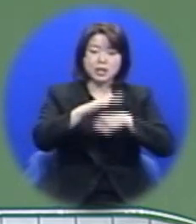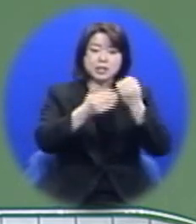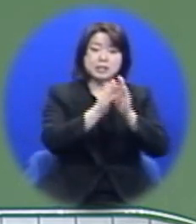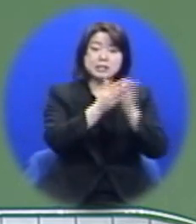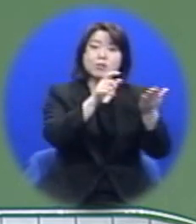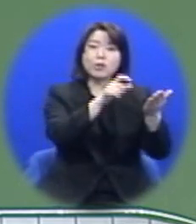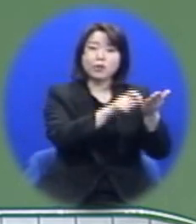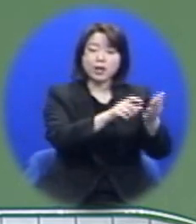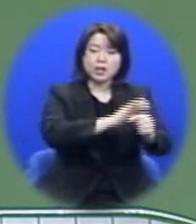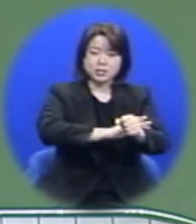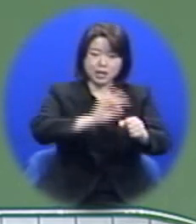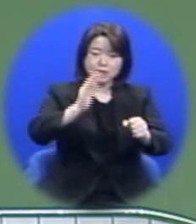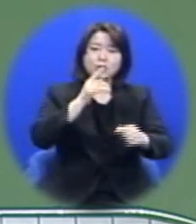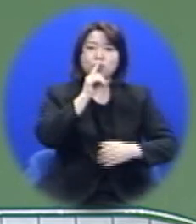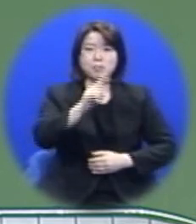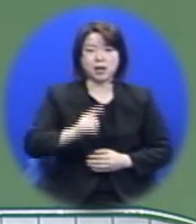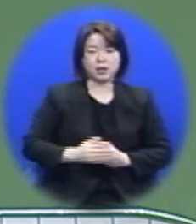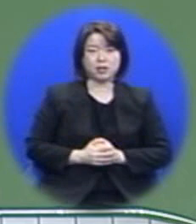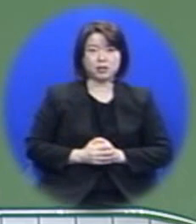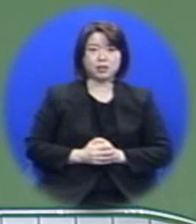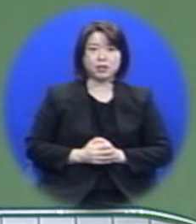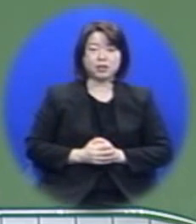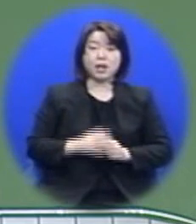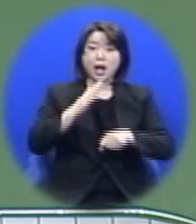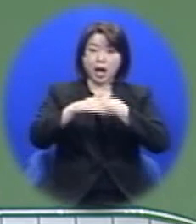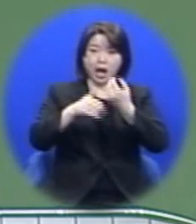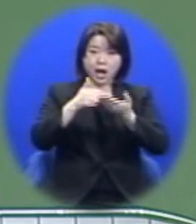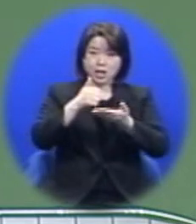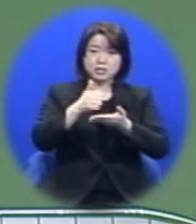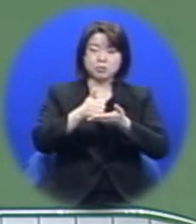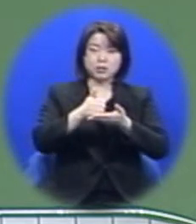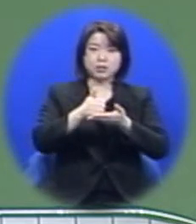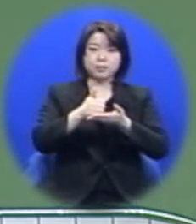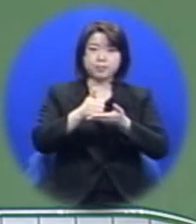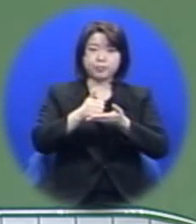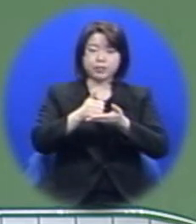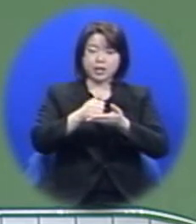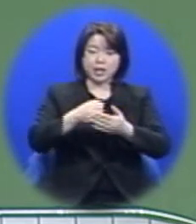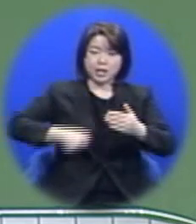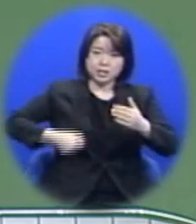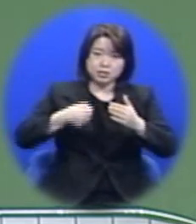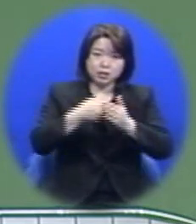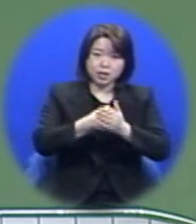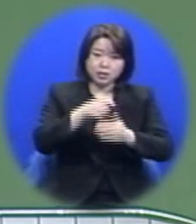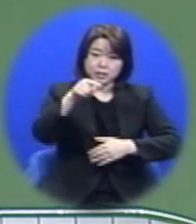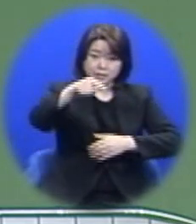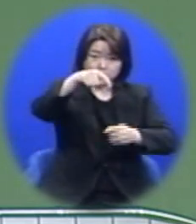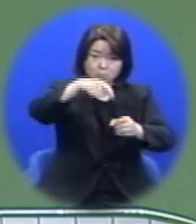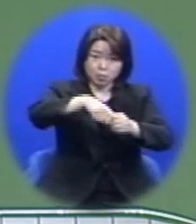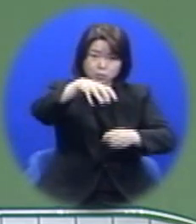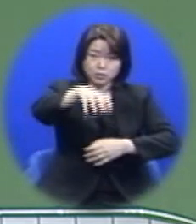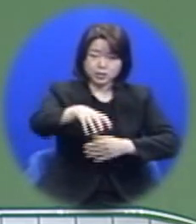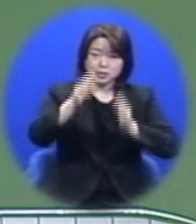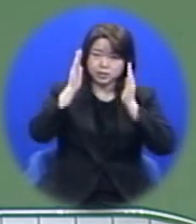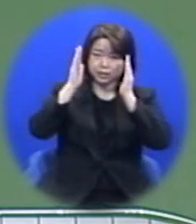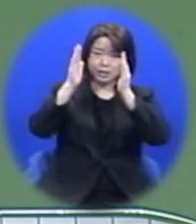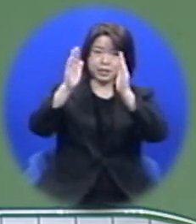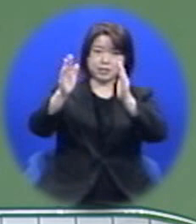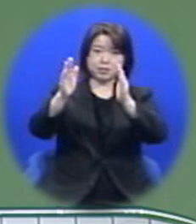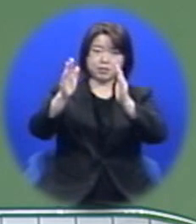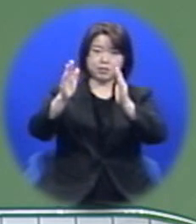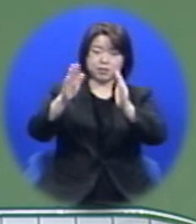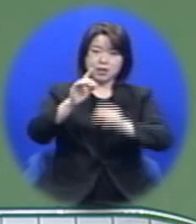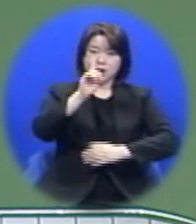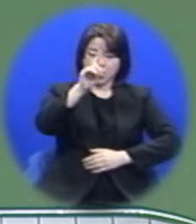말합니다. 성경은 하나님이 정하신 목적지를 향하여 그 목적지를 향하여